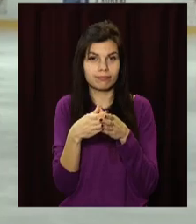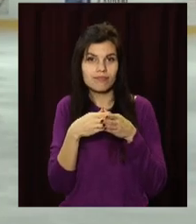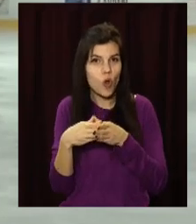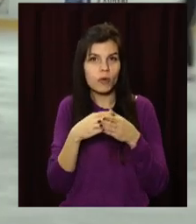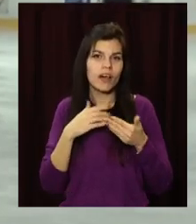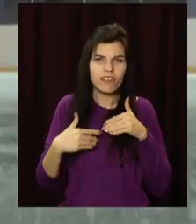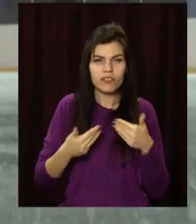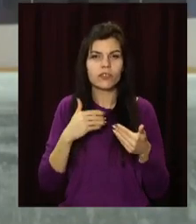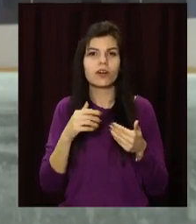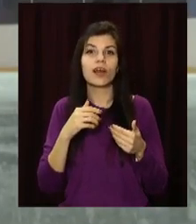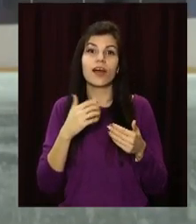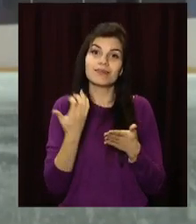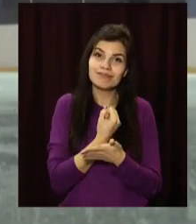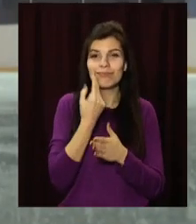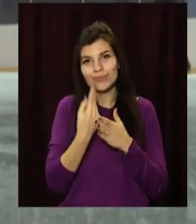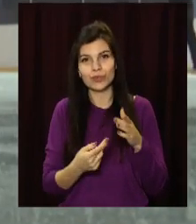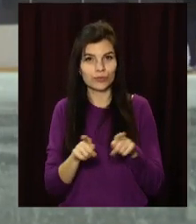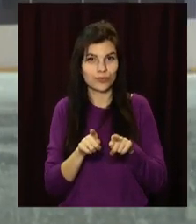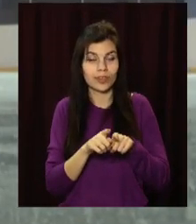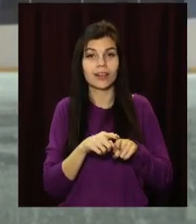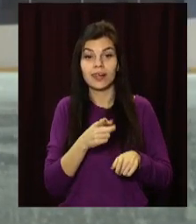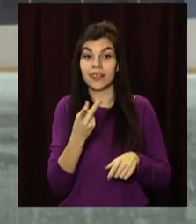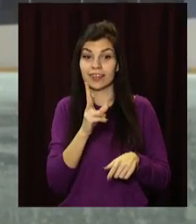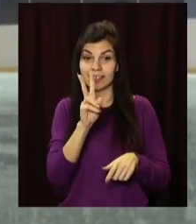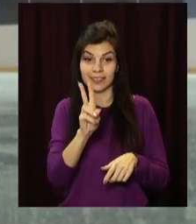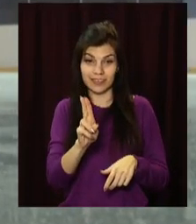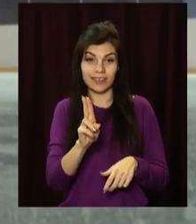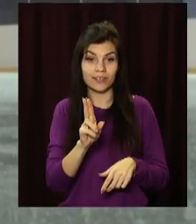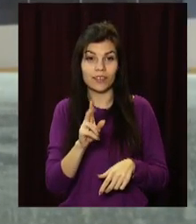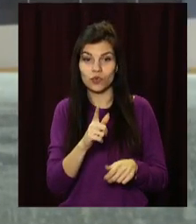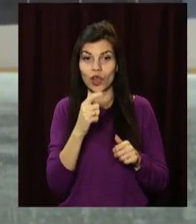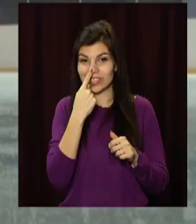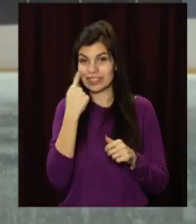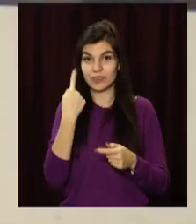плани на сезон спортивного дуету у нашому ексклюзивному репортажі.